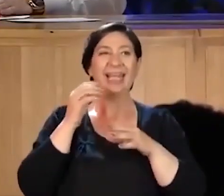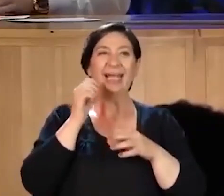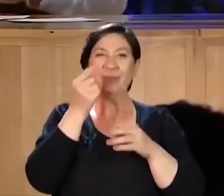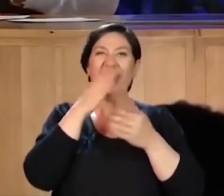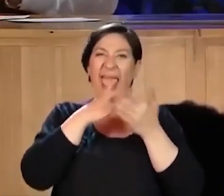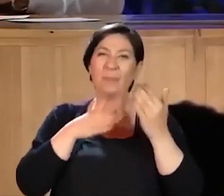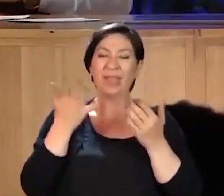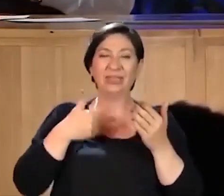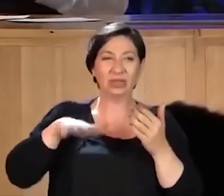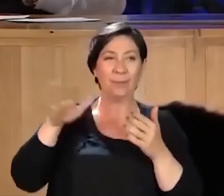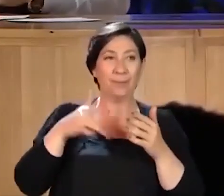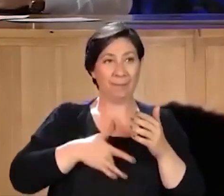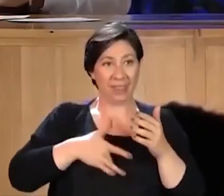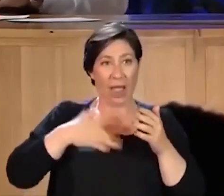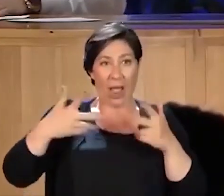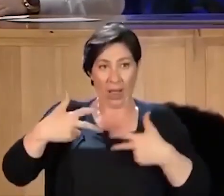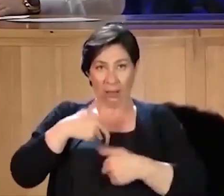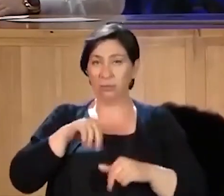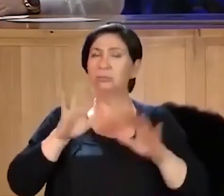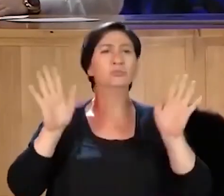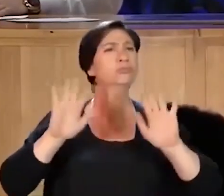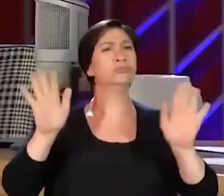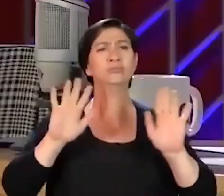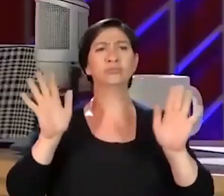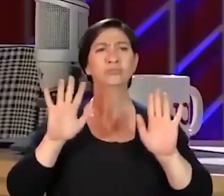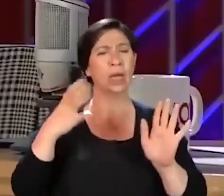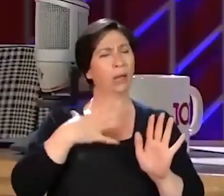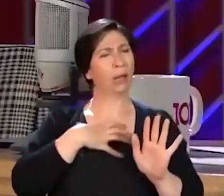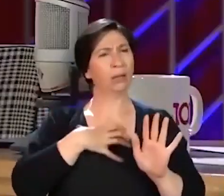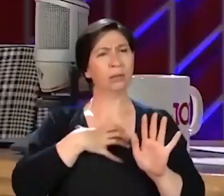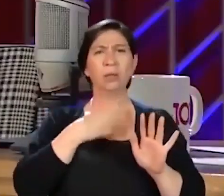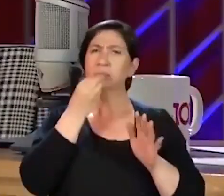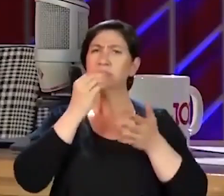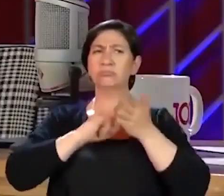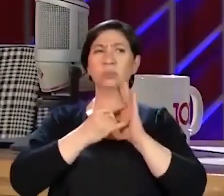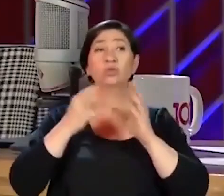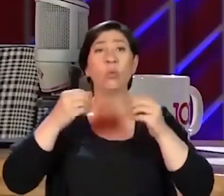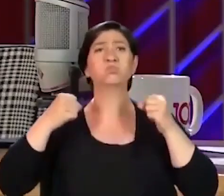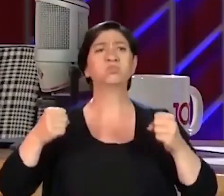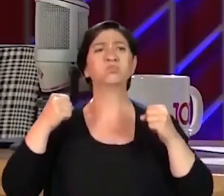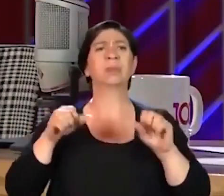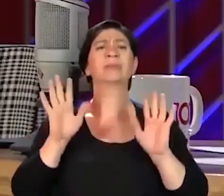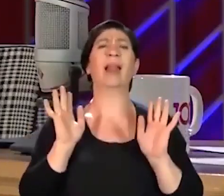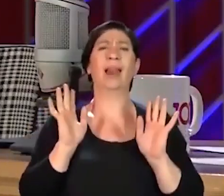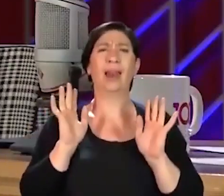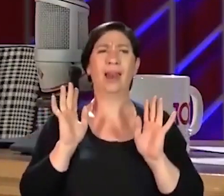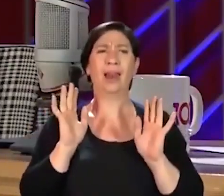çıkarırım ama... Şey yaptın mı böyle mide ameliyatları falan filan? Hayır asla yapmadım. Hayır, zaten şey o kadar aşırı da kilom yoktu. Sadece, yoktu evet.